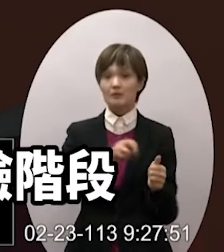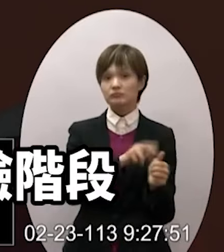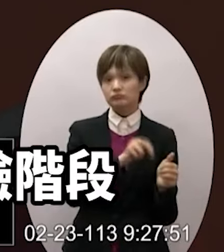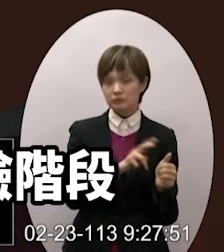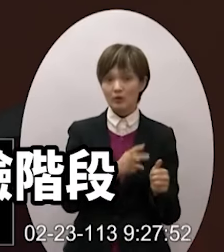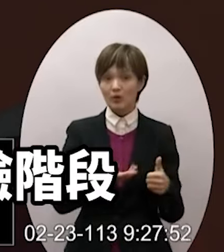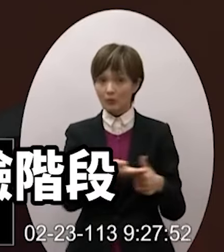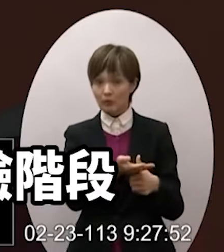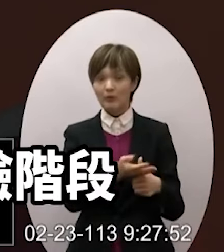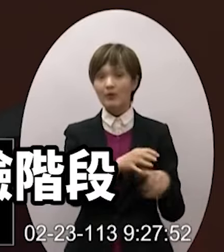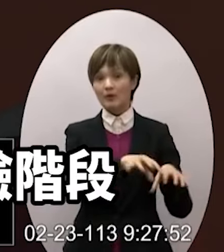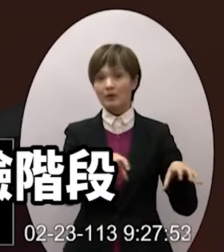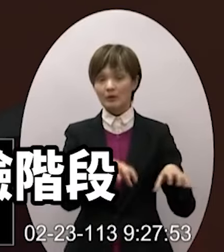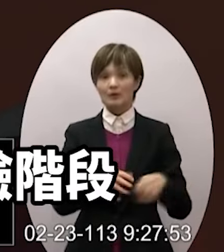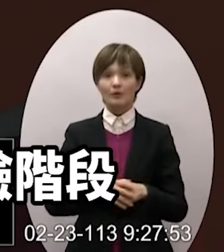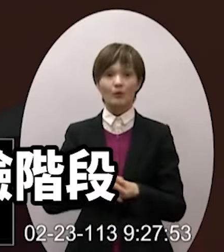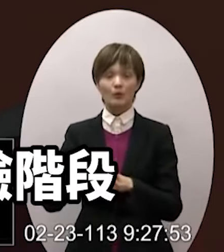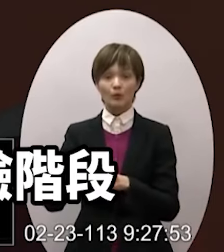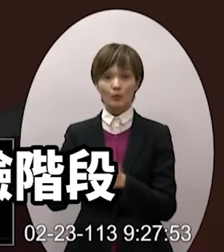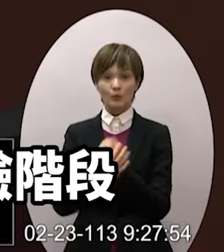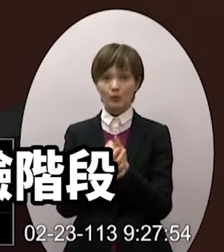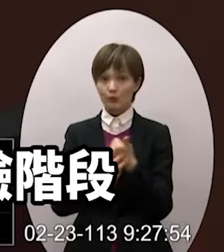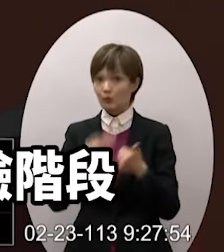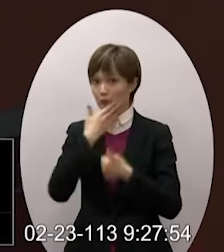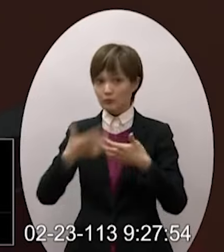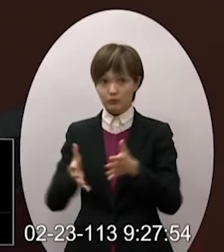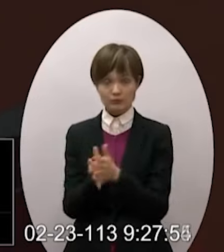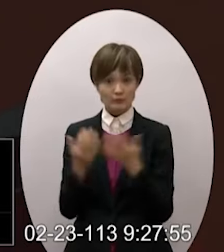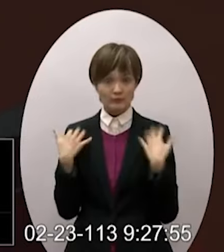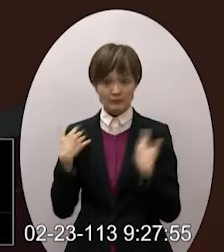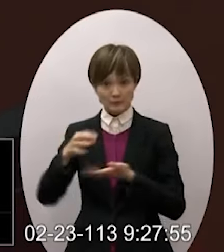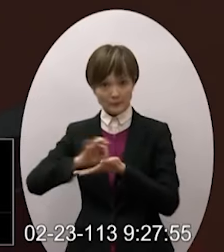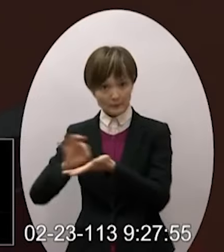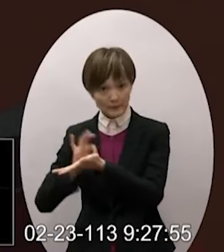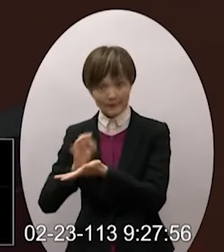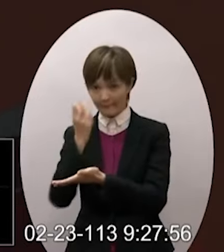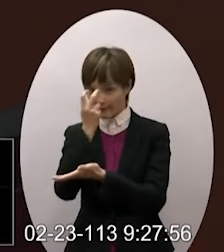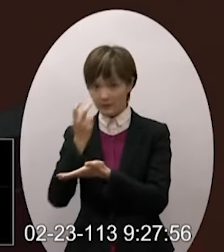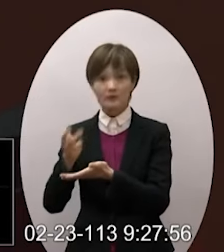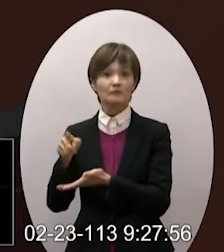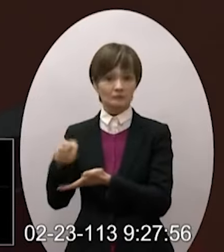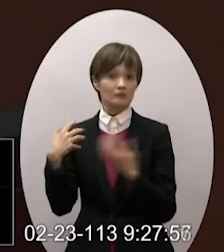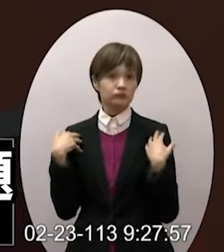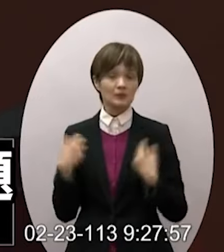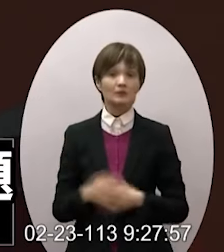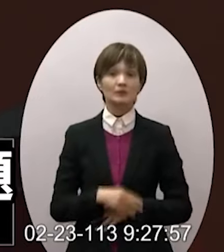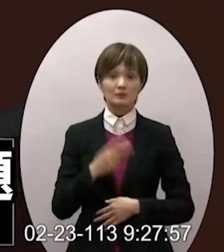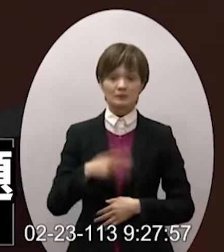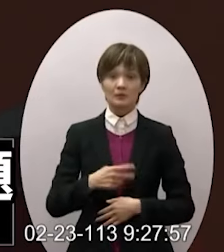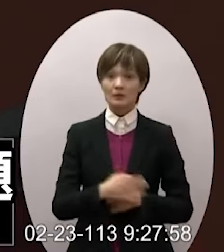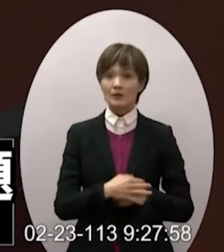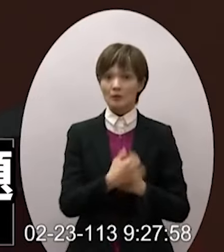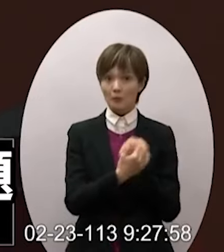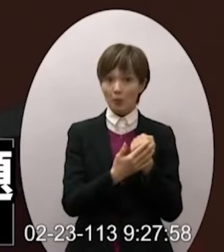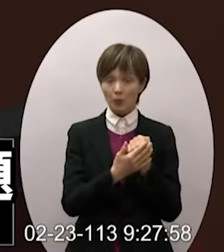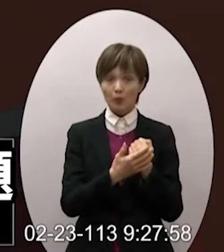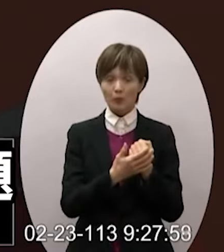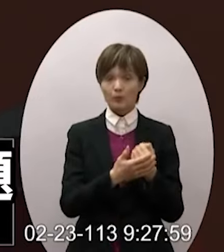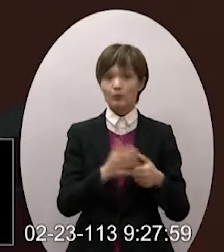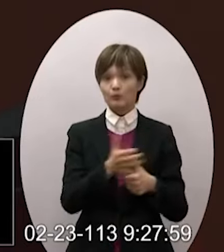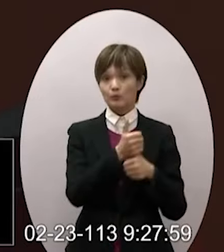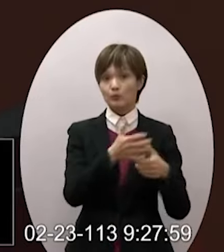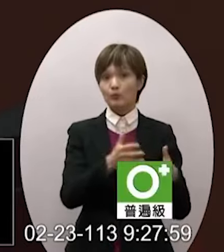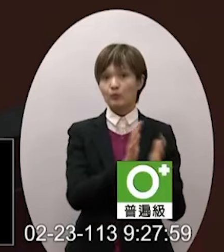福部要调查贩卖阶段跟检验阶段，然后保七总队跟警察也要去调查实验室的问